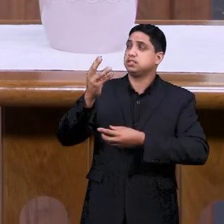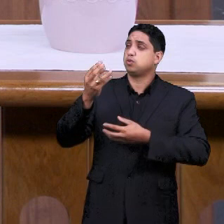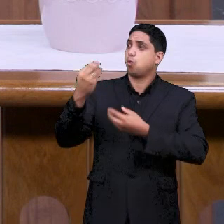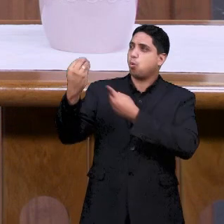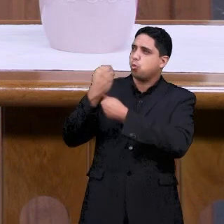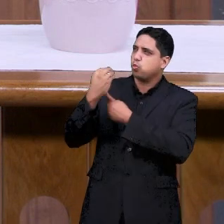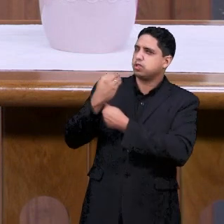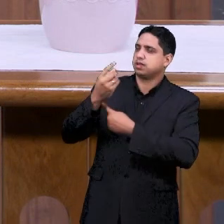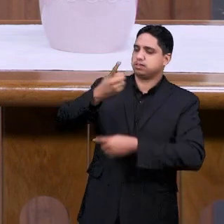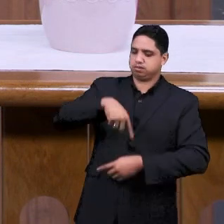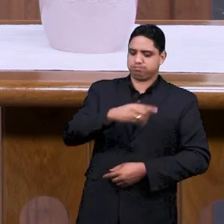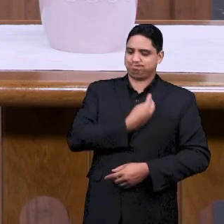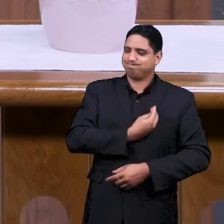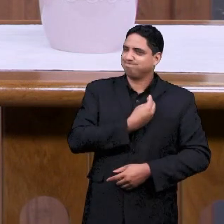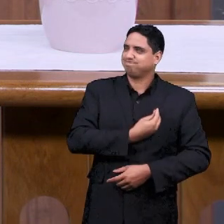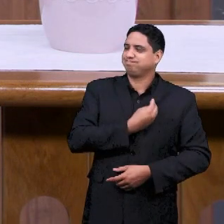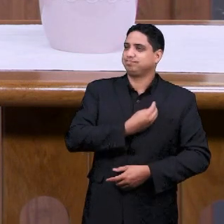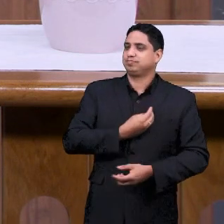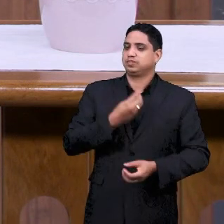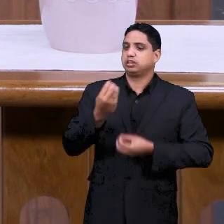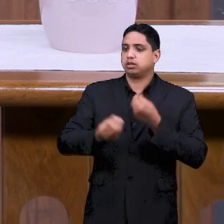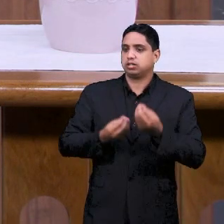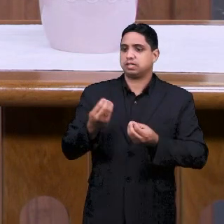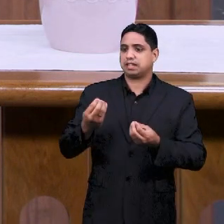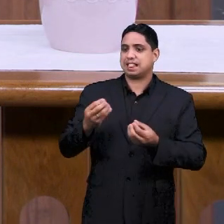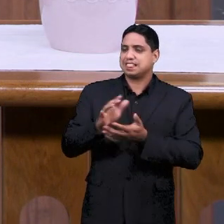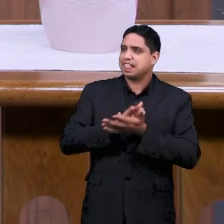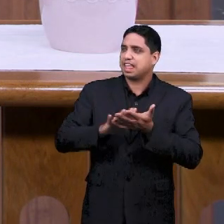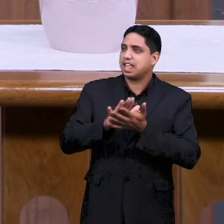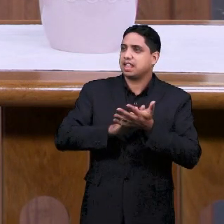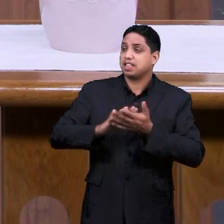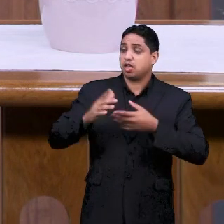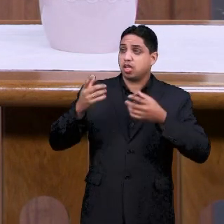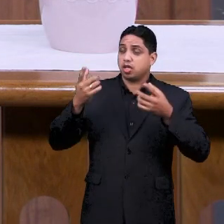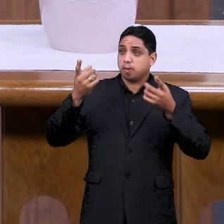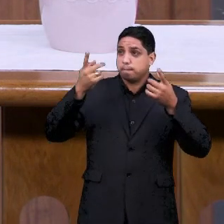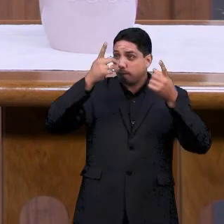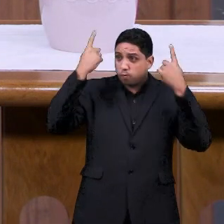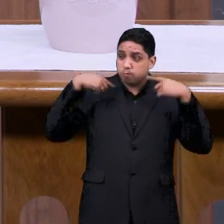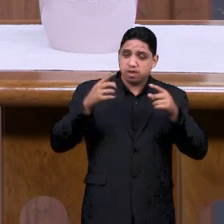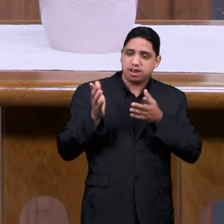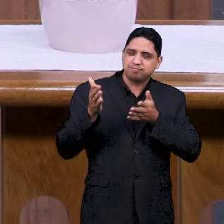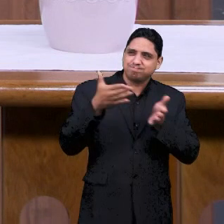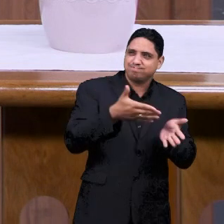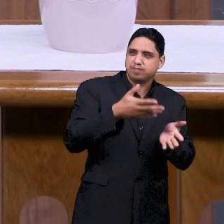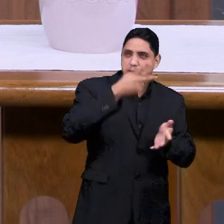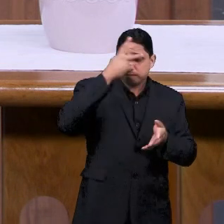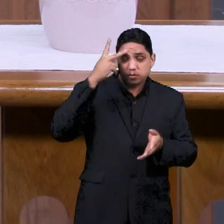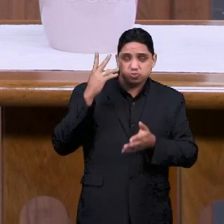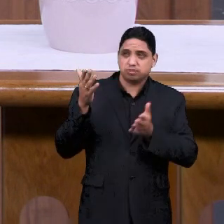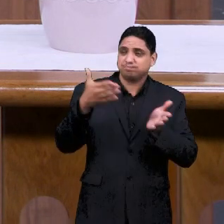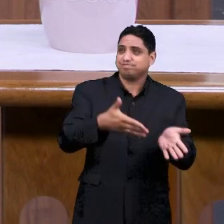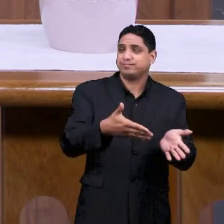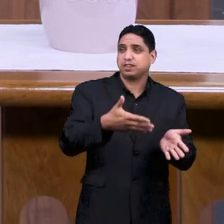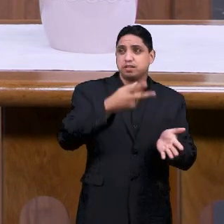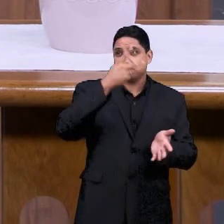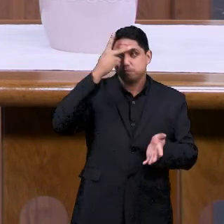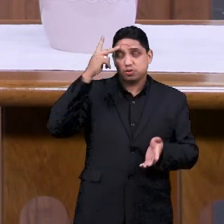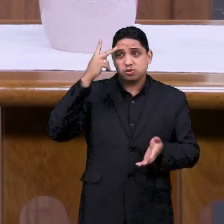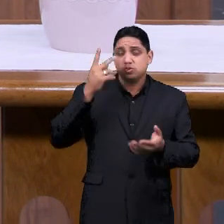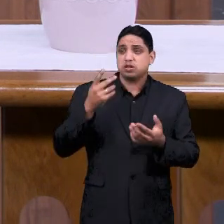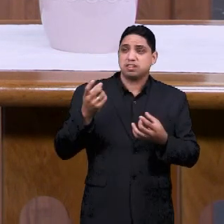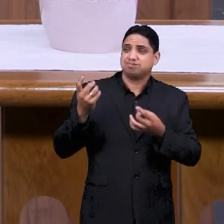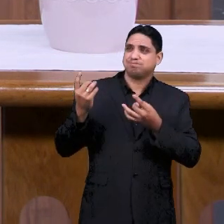le zèle, le soin, afin qu'aucune brebis se perde, afin que personne laisse ce